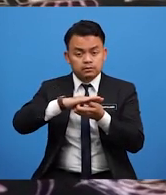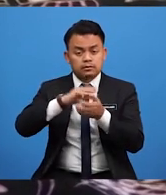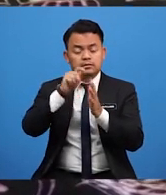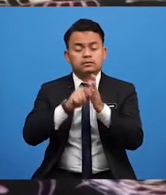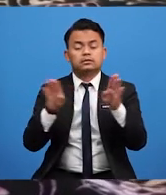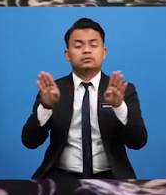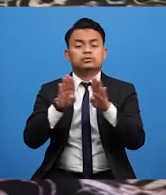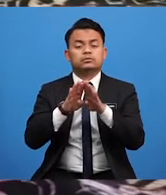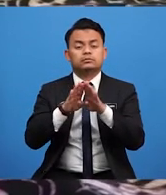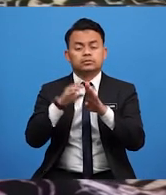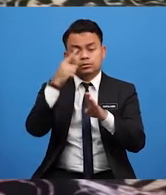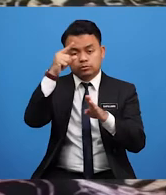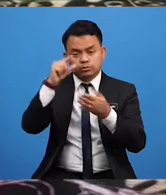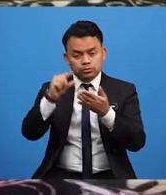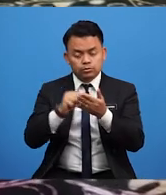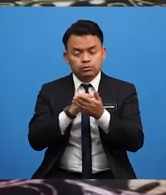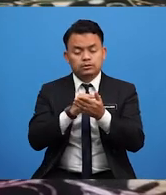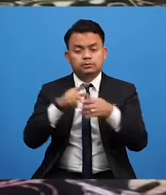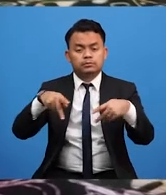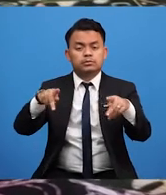bagi proses mencetak.